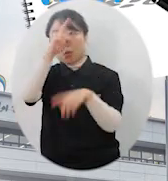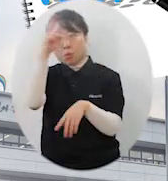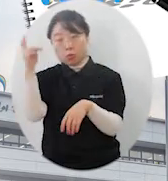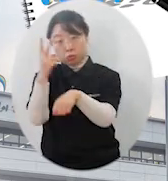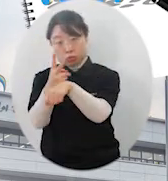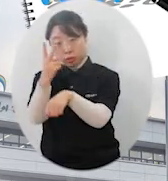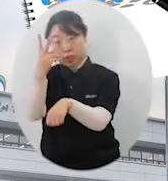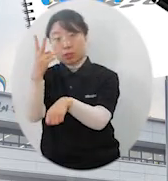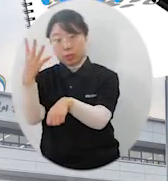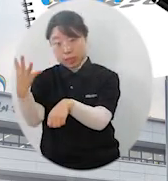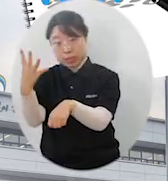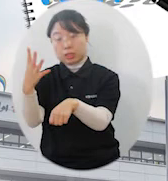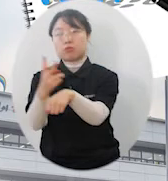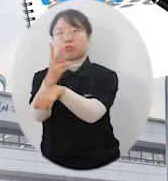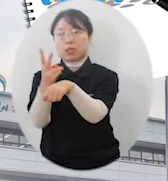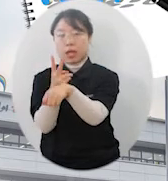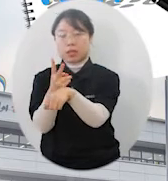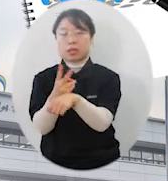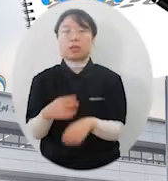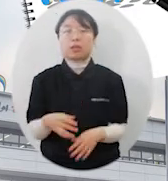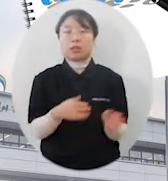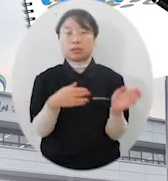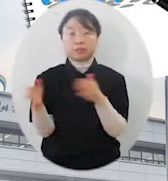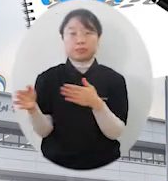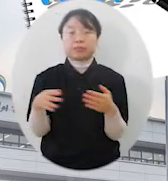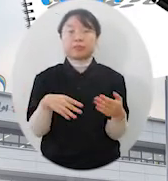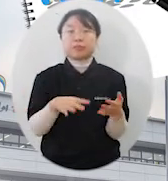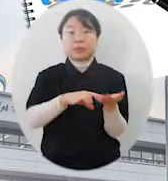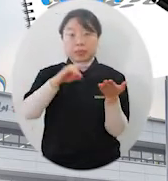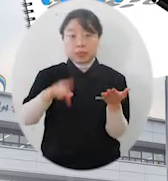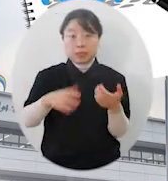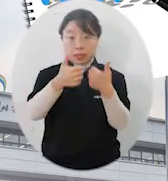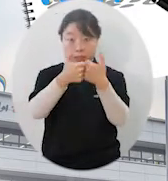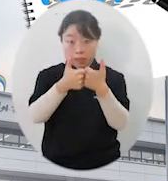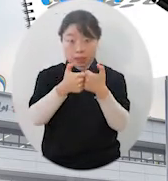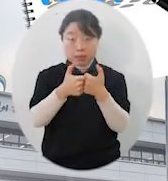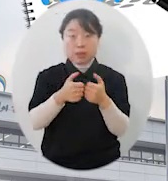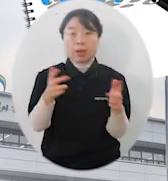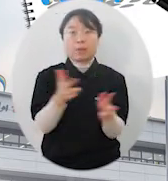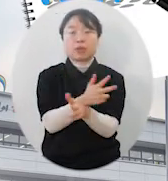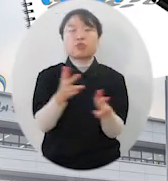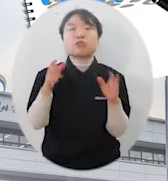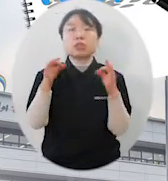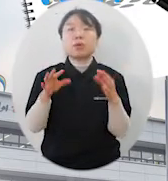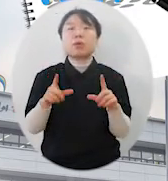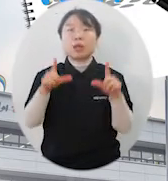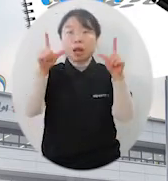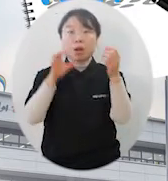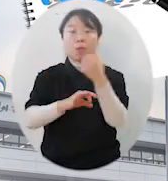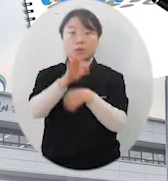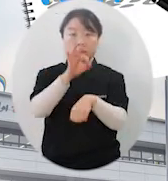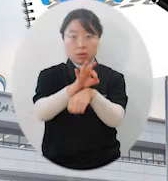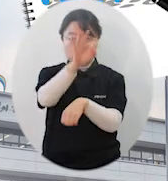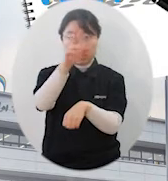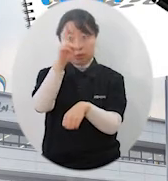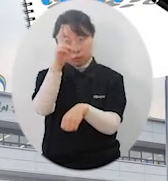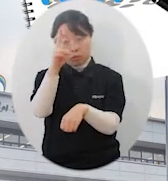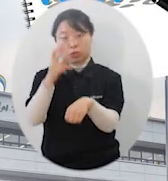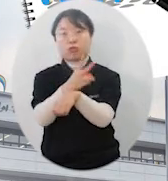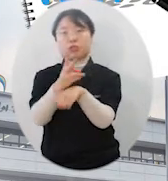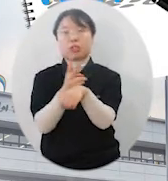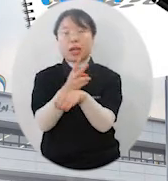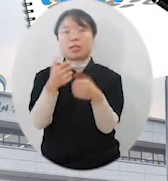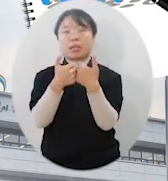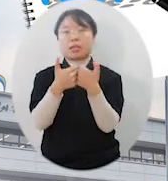4시까지입니다. 또한 세무 상담은 매주 금요일 오전 10시부터 12시까지 진행됩니다. 예약 및 관련 문의